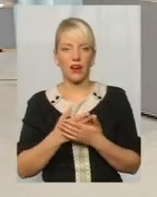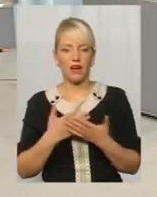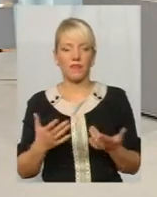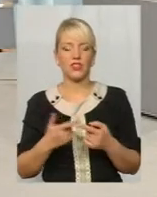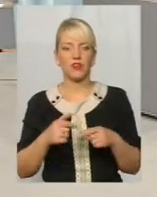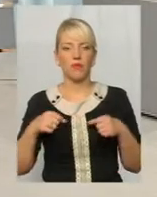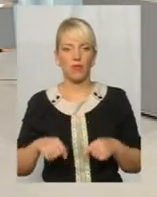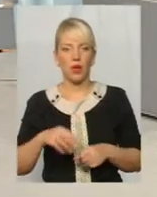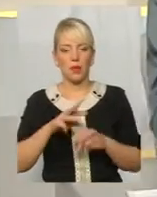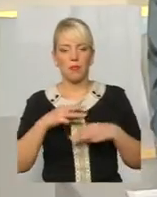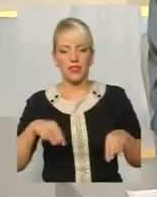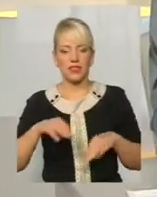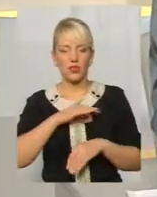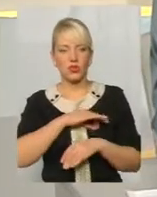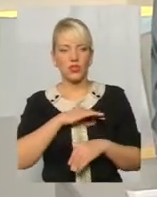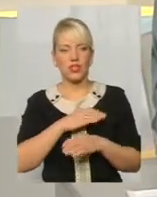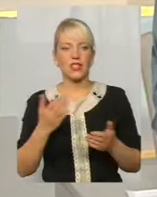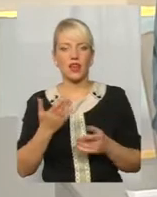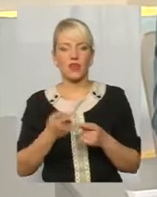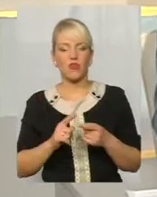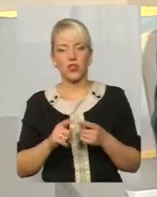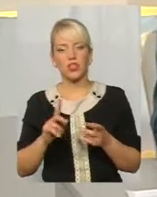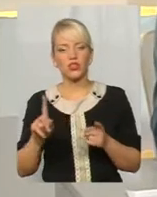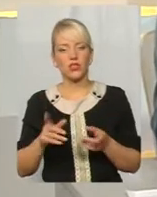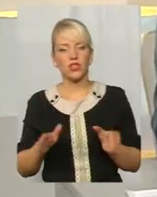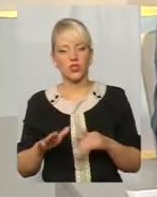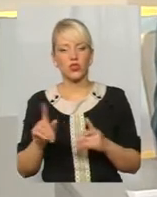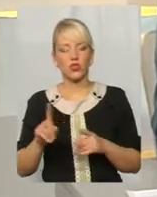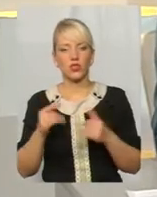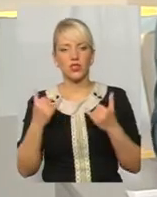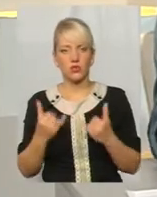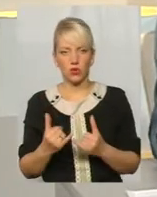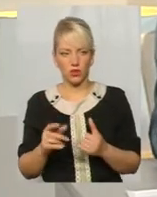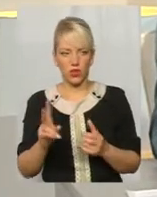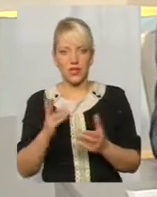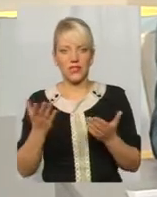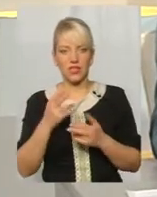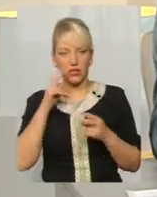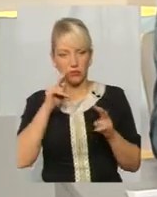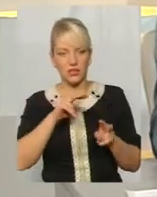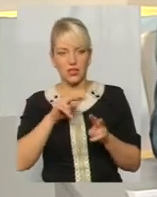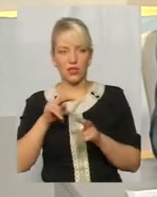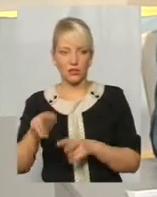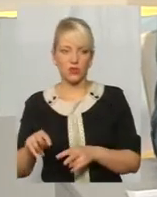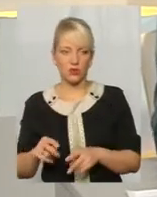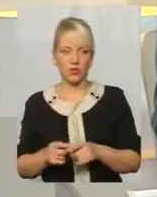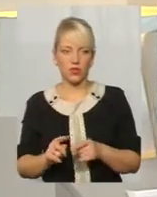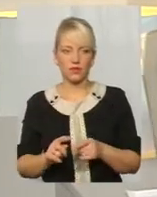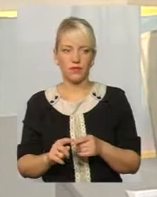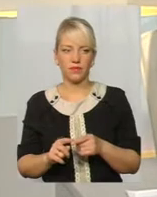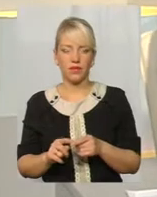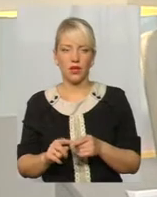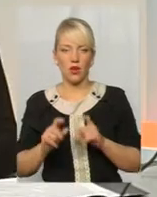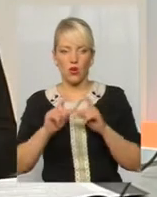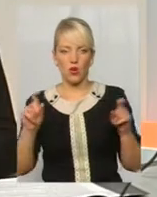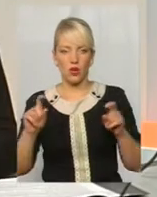сфері державної реєстрації, які вони залишилися? Що на сьогодні, за чим слідкує безпосередньо